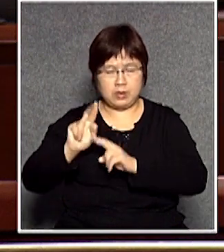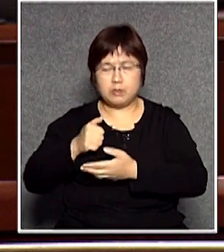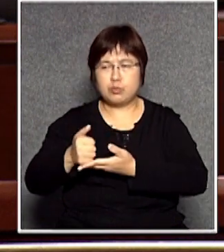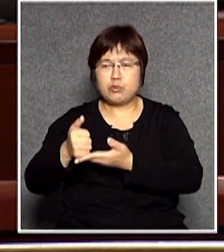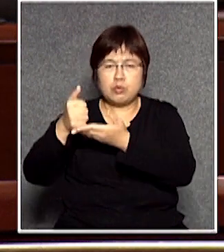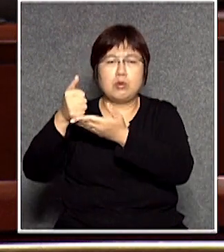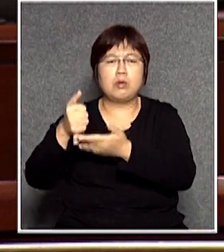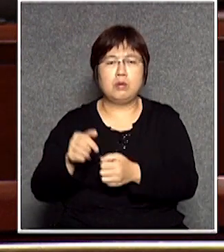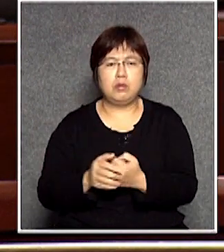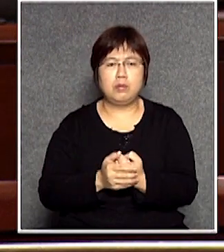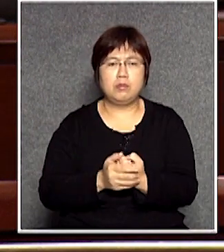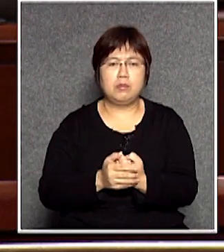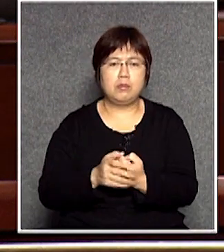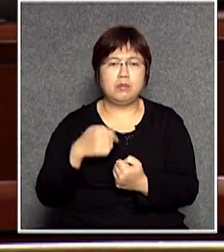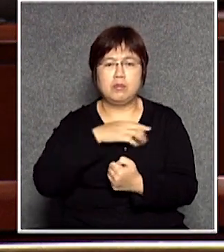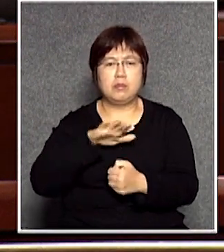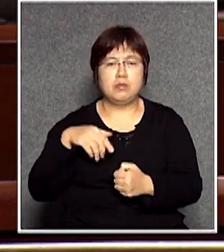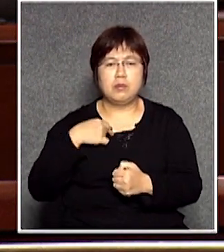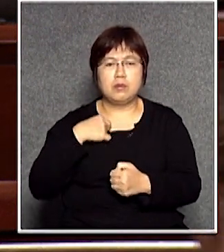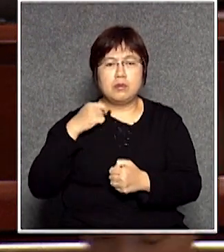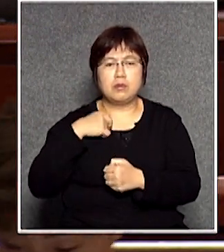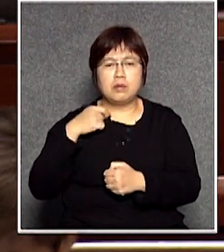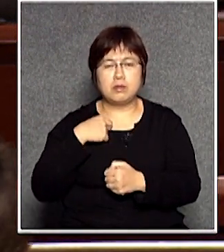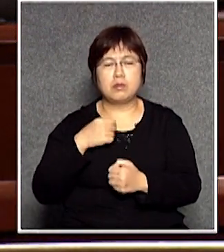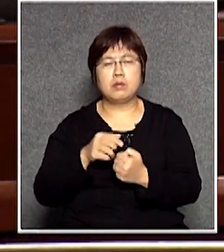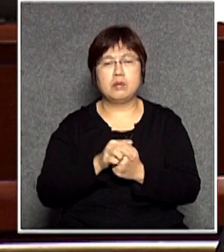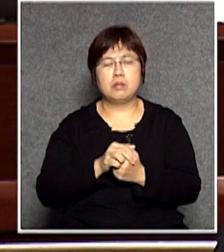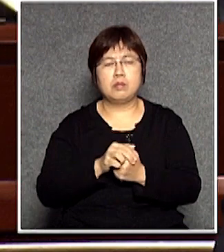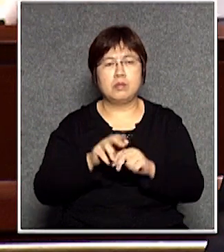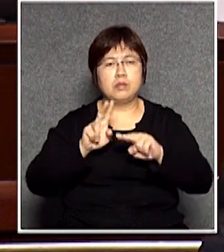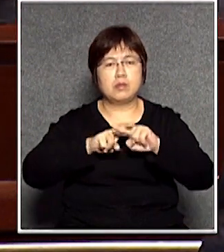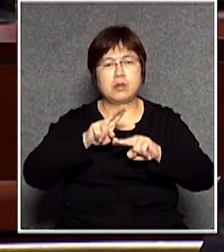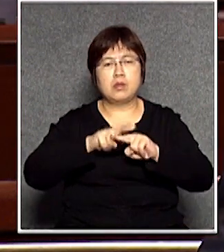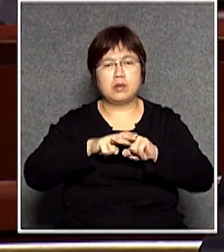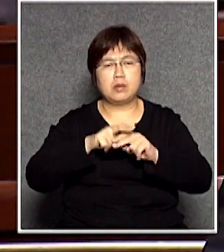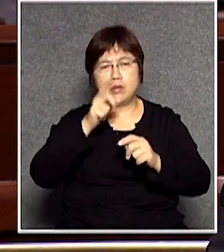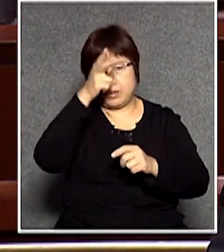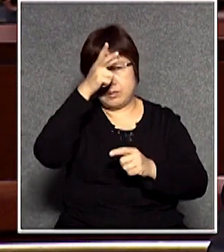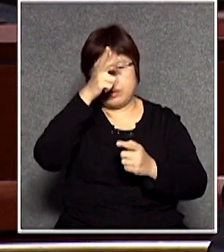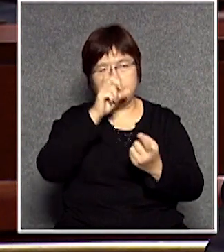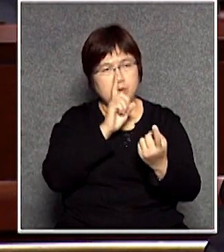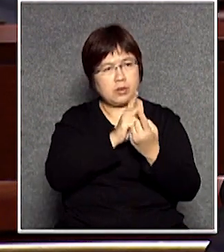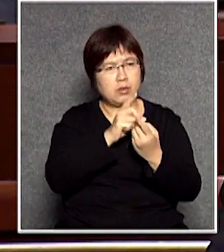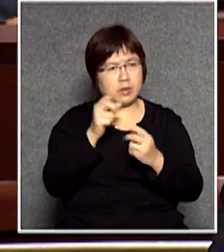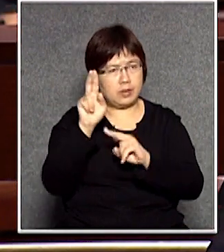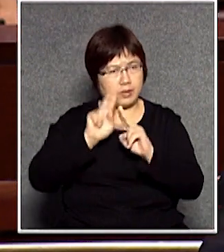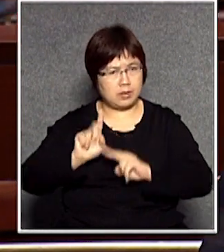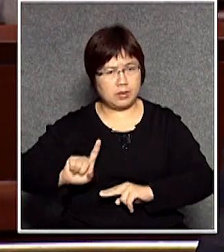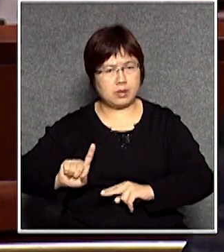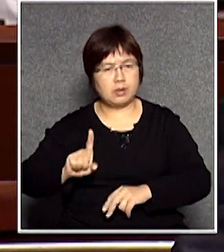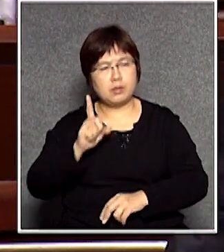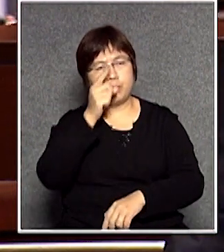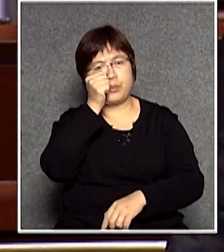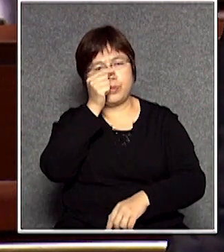我們的祖國中華人民共和國是怎樣面對歷史呢？很有趣，